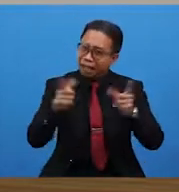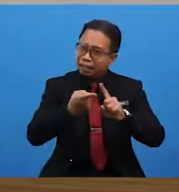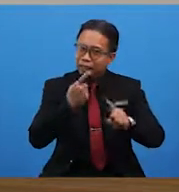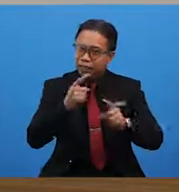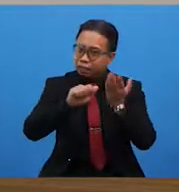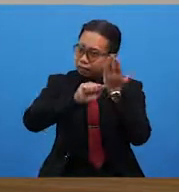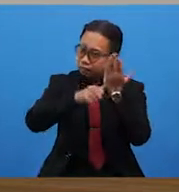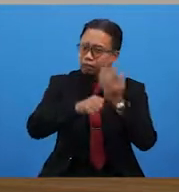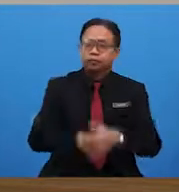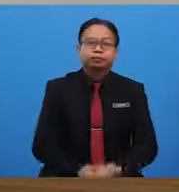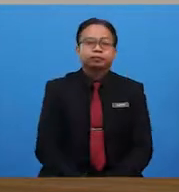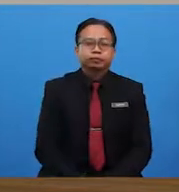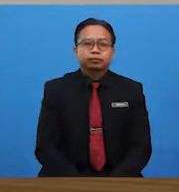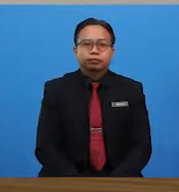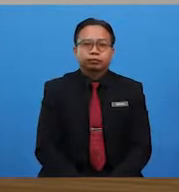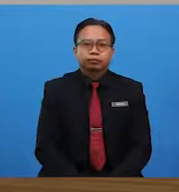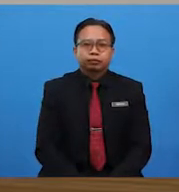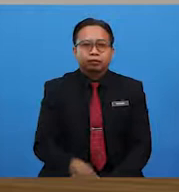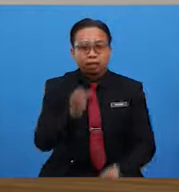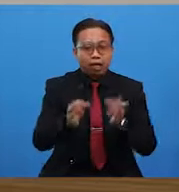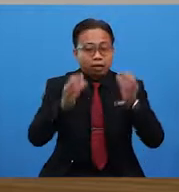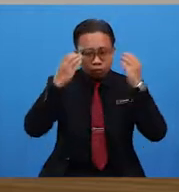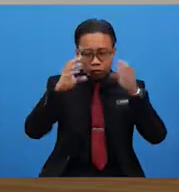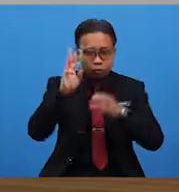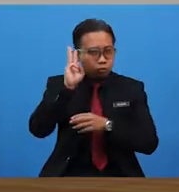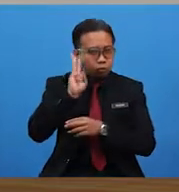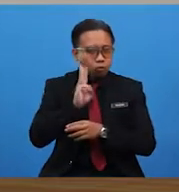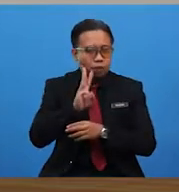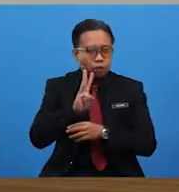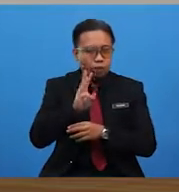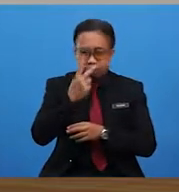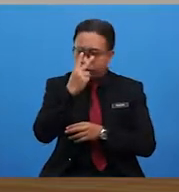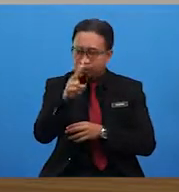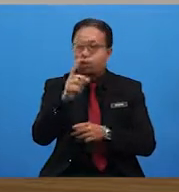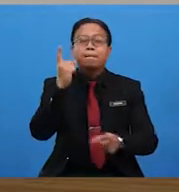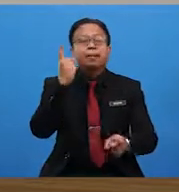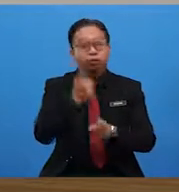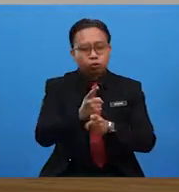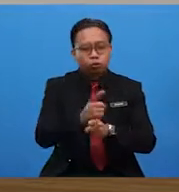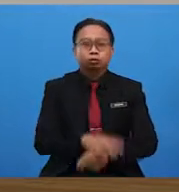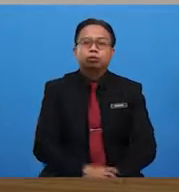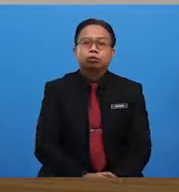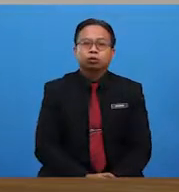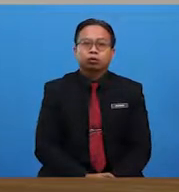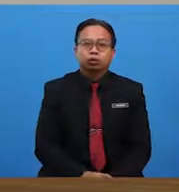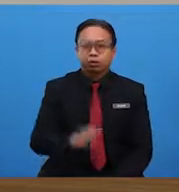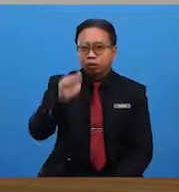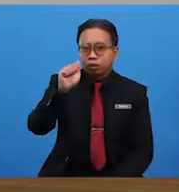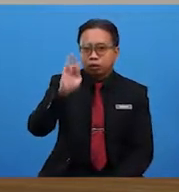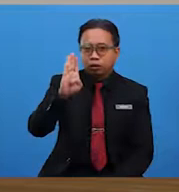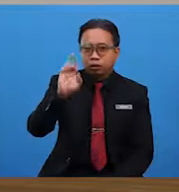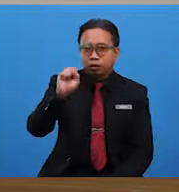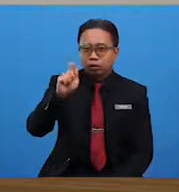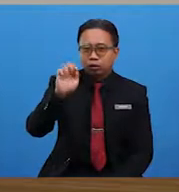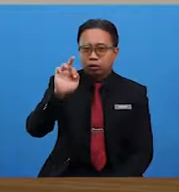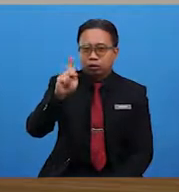Indonesia asal betul taksi goreng ya kalau cewek gua enggak begitu tepat sekali ingat tuh x-ride